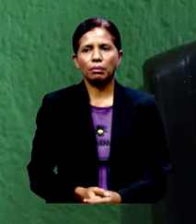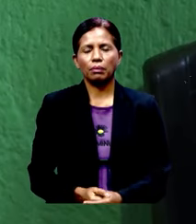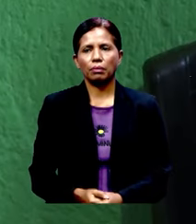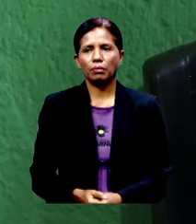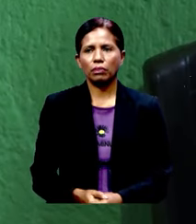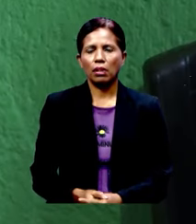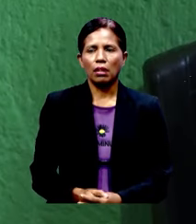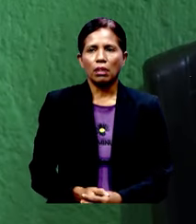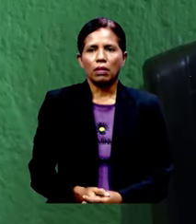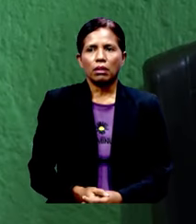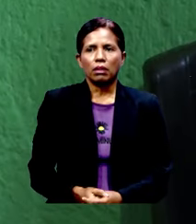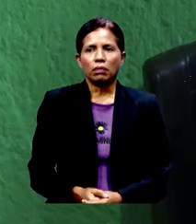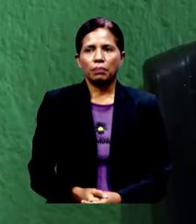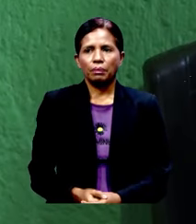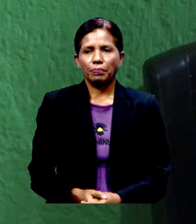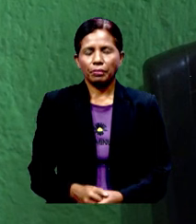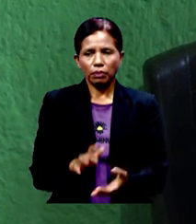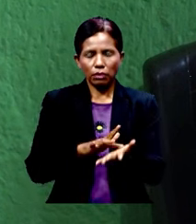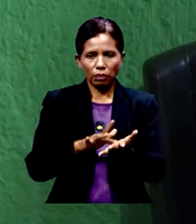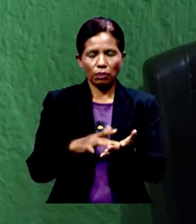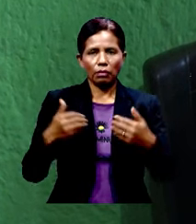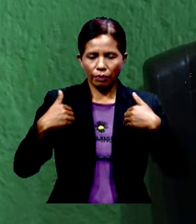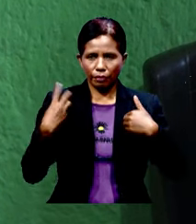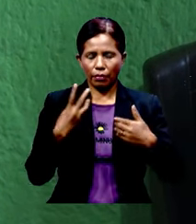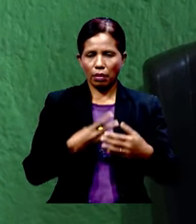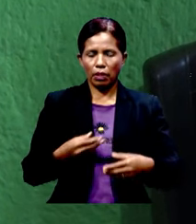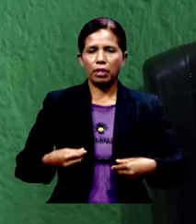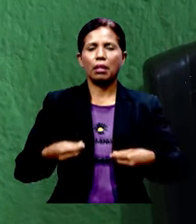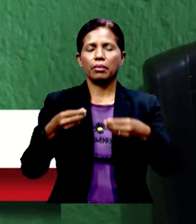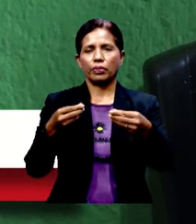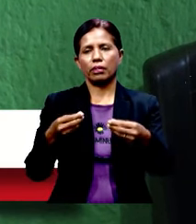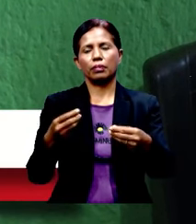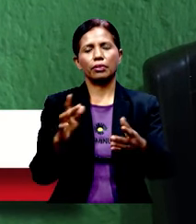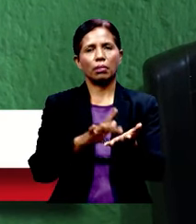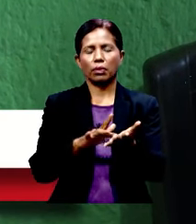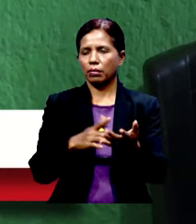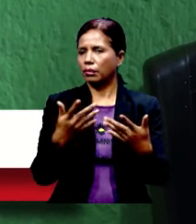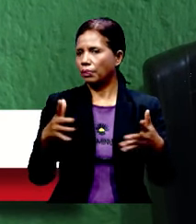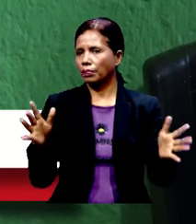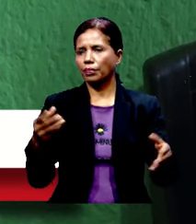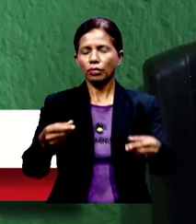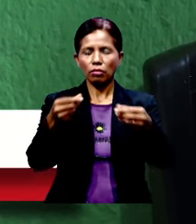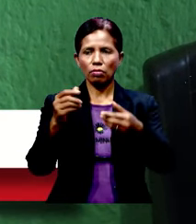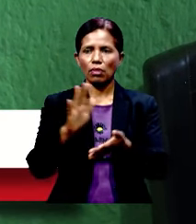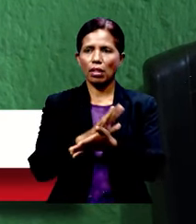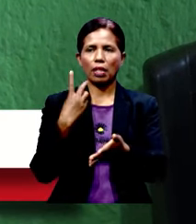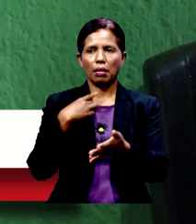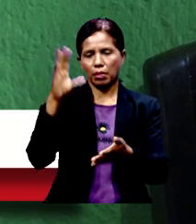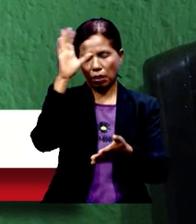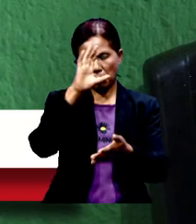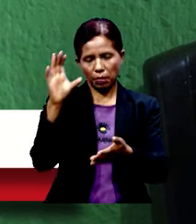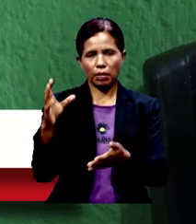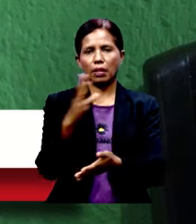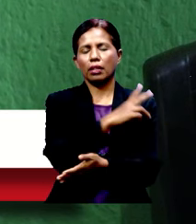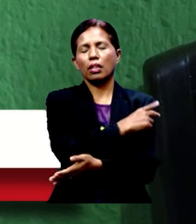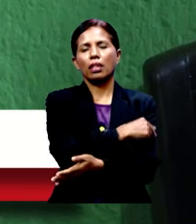Den, ai moruk nebe mak iha, info, ai moruk nebe mak la iha, fosurat mai, ame babu kaya apotik mak